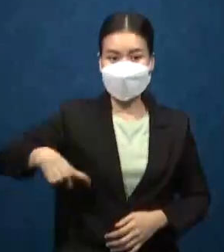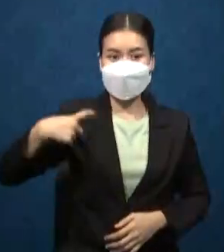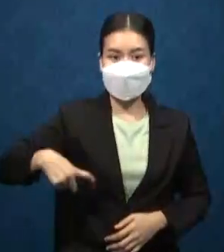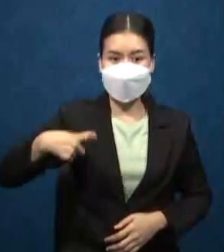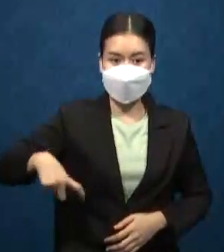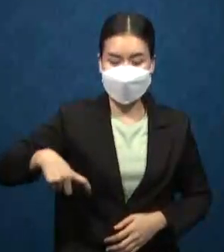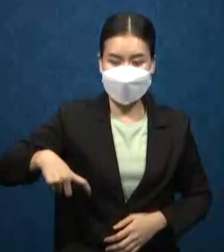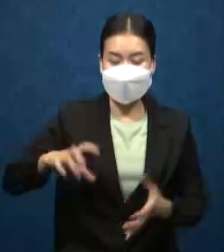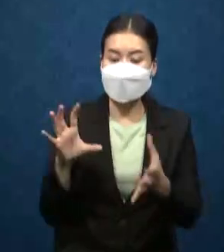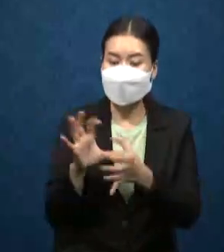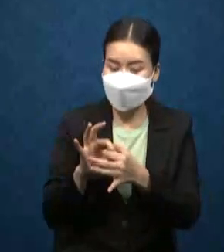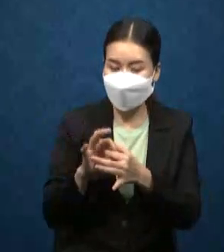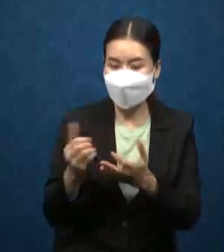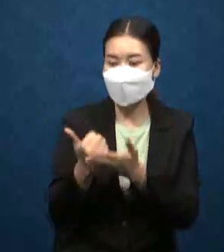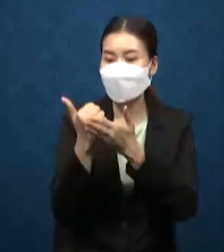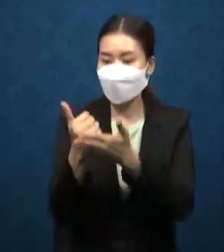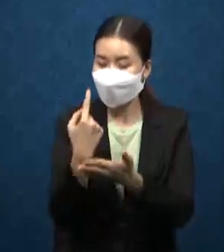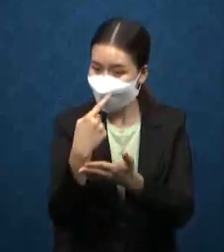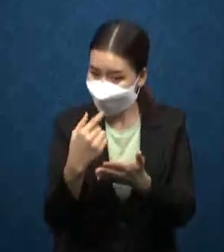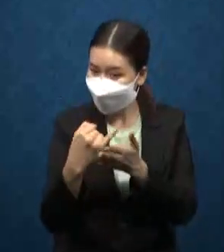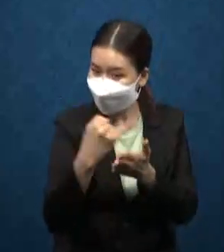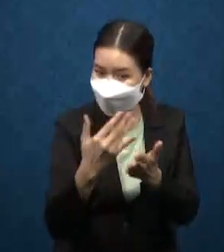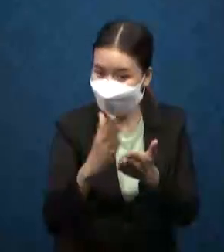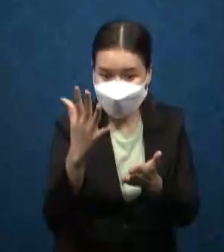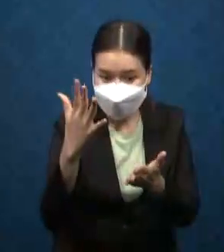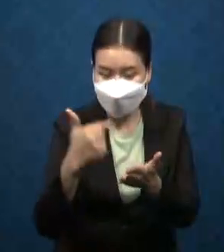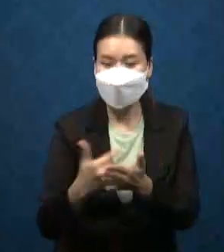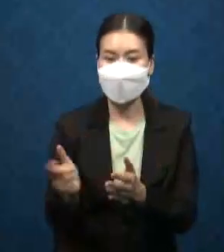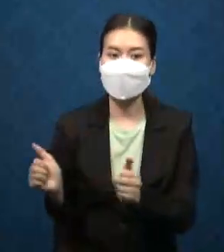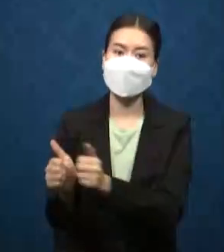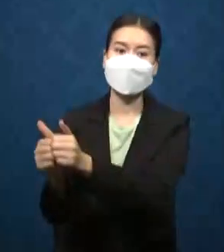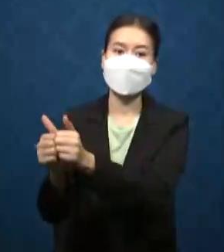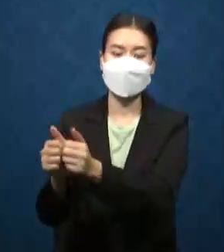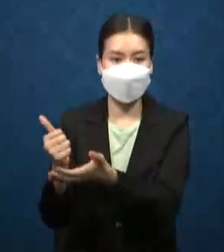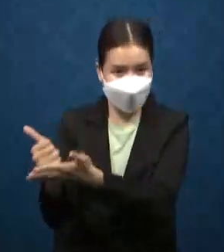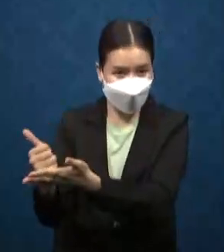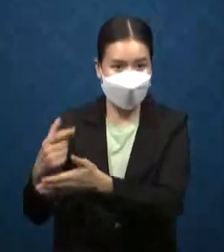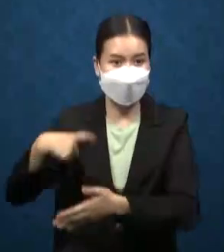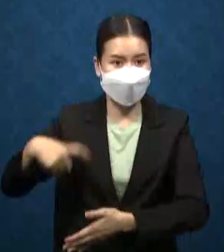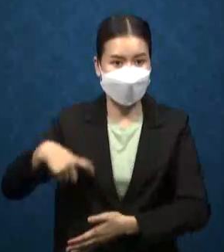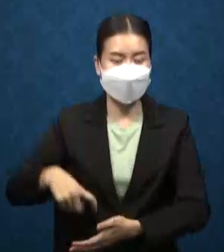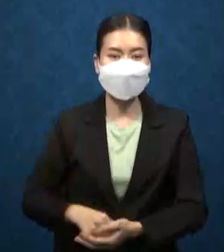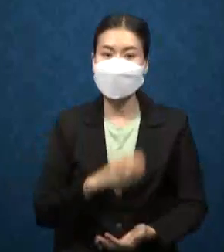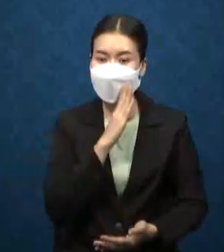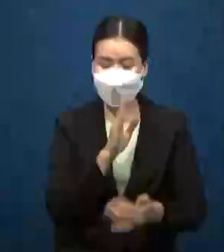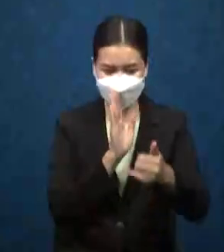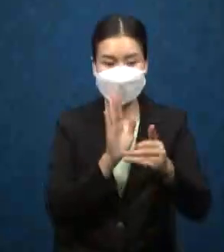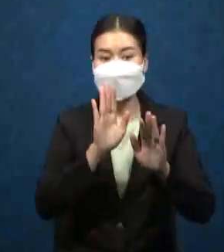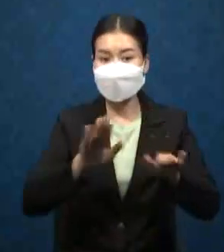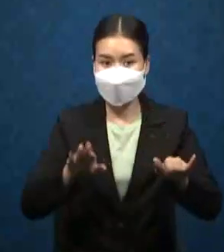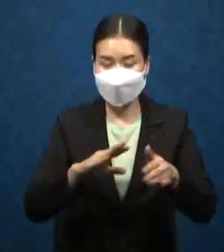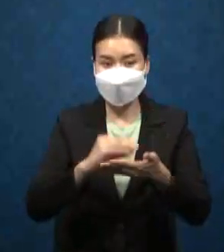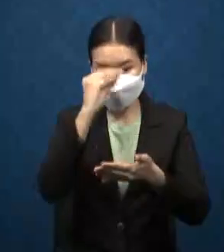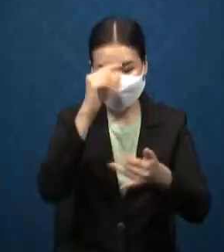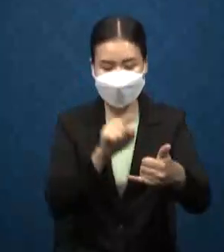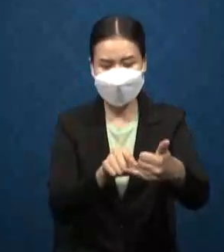ช่วยในการไกล่เกลี่ยพิจารณาคดีเวลาไม่ใช้หนี้อันนี้เข้าใจปรัชญาก่อนนะเมื่อเอาคนนั้นเข้าสู่กระบวนการแล้วเขาไม่ยอมคือ